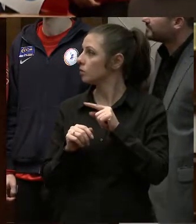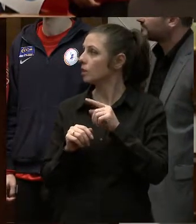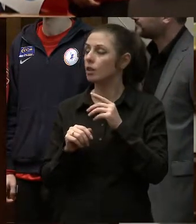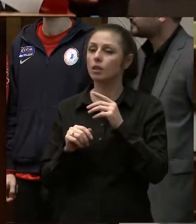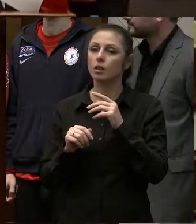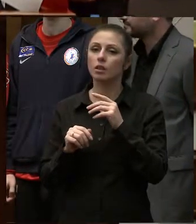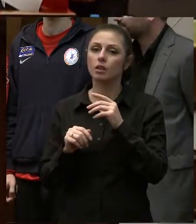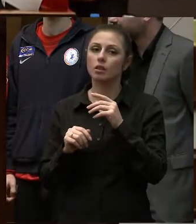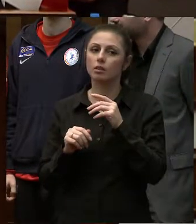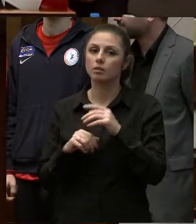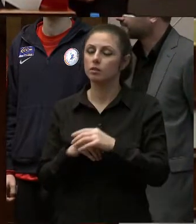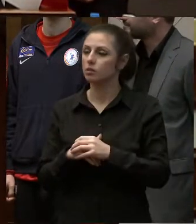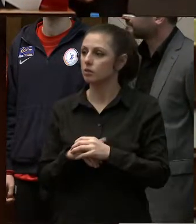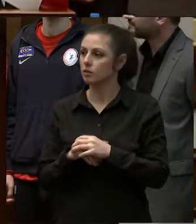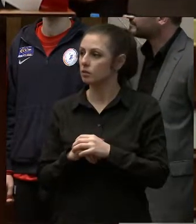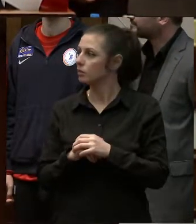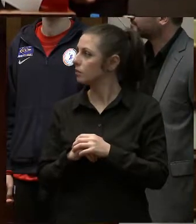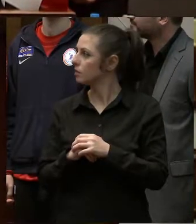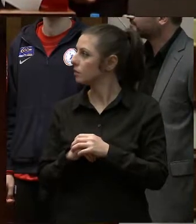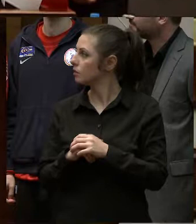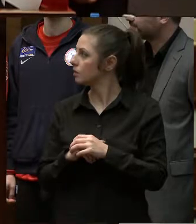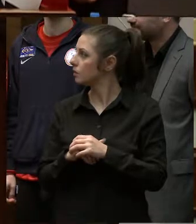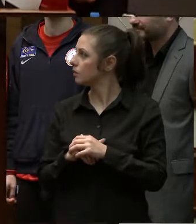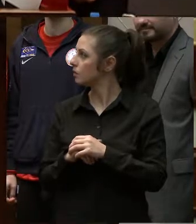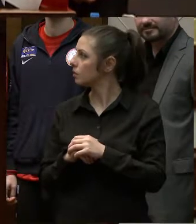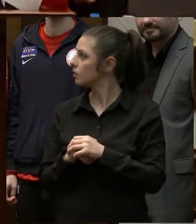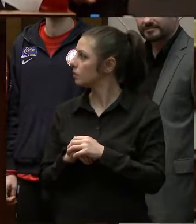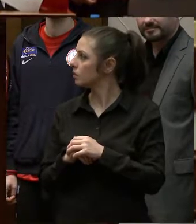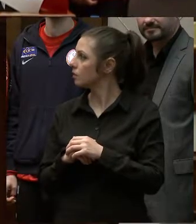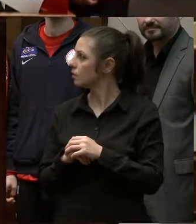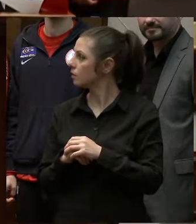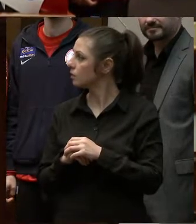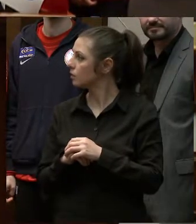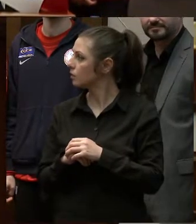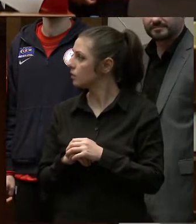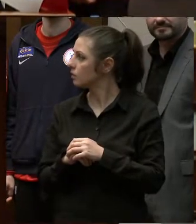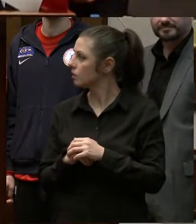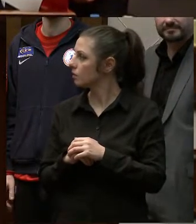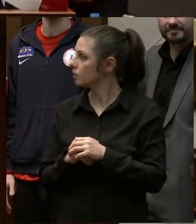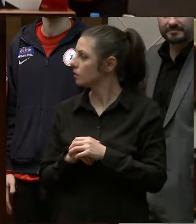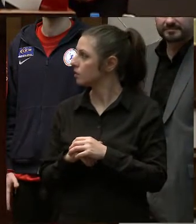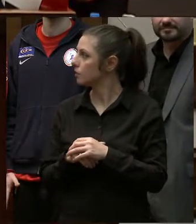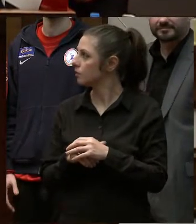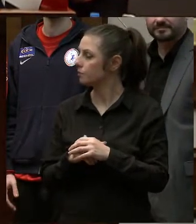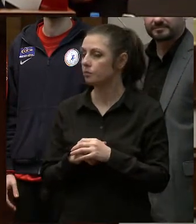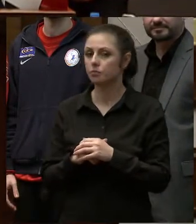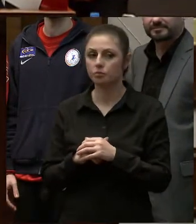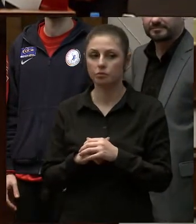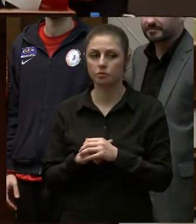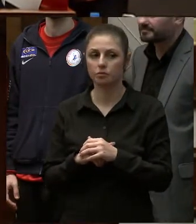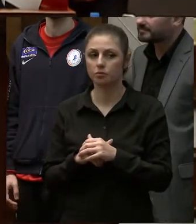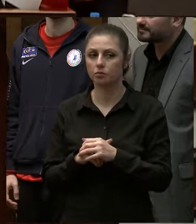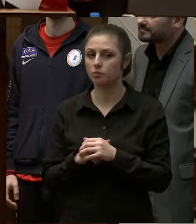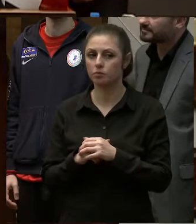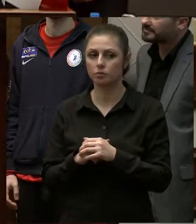gençlik ve spor ve gençlik. Eğitim. Spor ve gençlik. Eğitim daim işte onun için. Eğitim ve